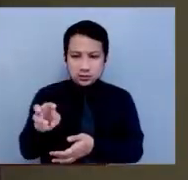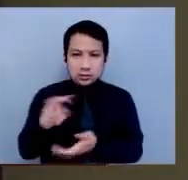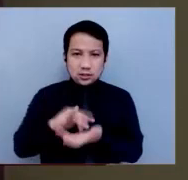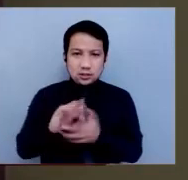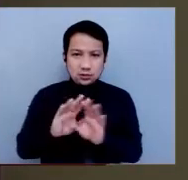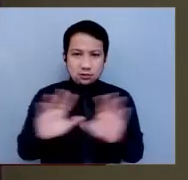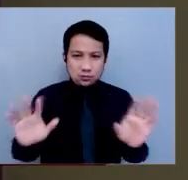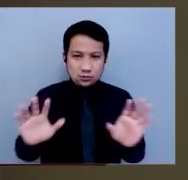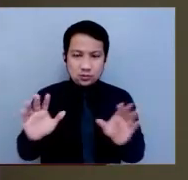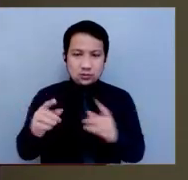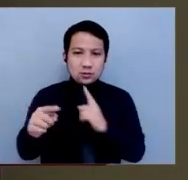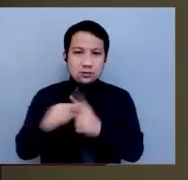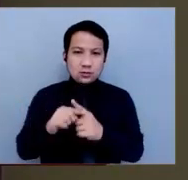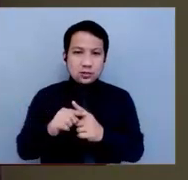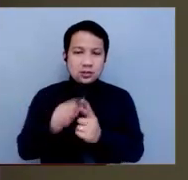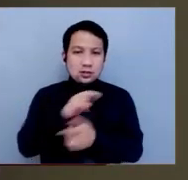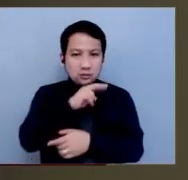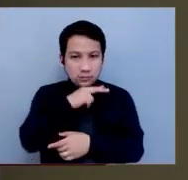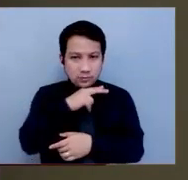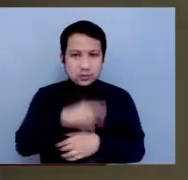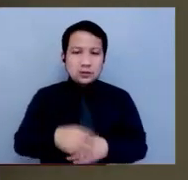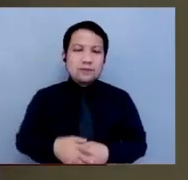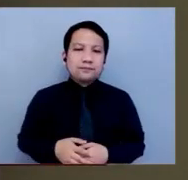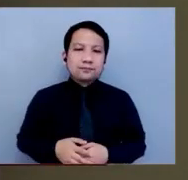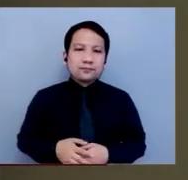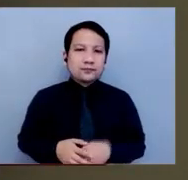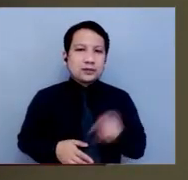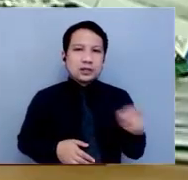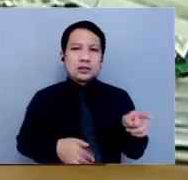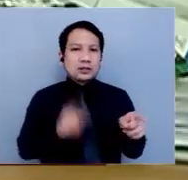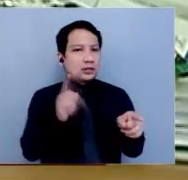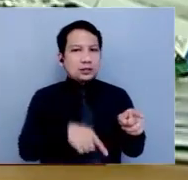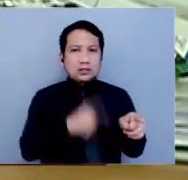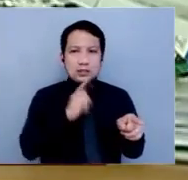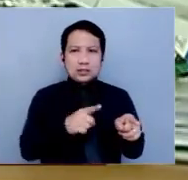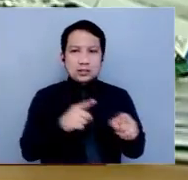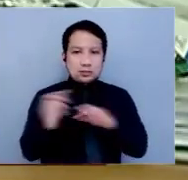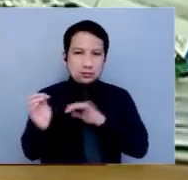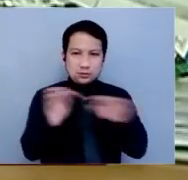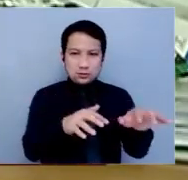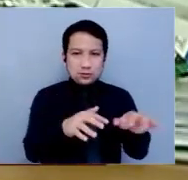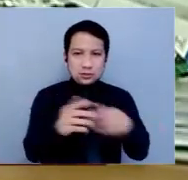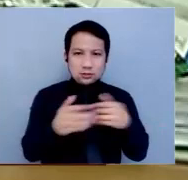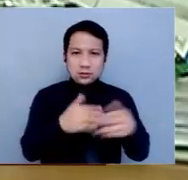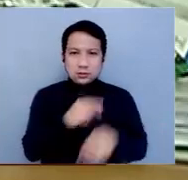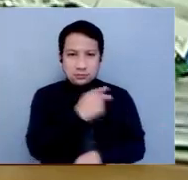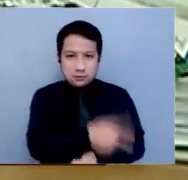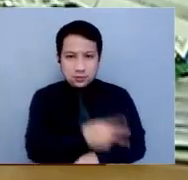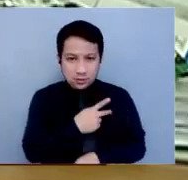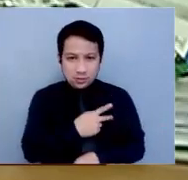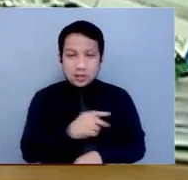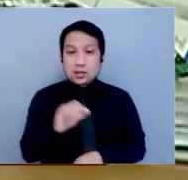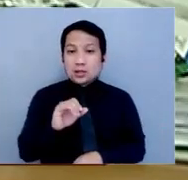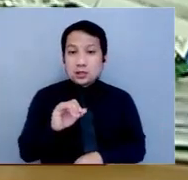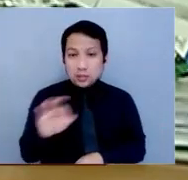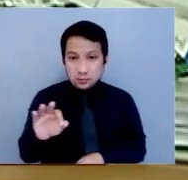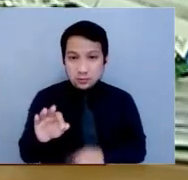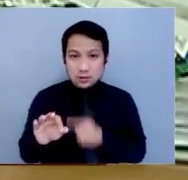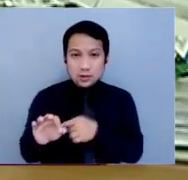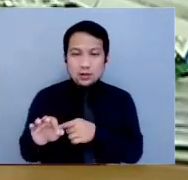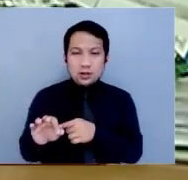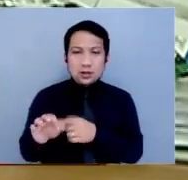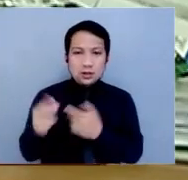workers sila ang positibo sa virus. Hindi nila kakayanin yung bugso ng pagdating ng mga pasyente. Kung sakaling mayroong